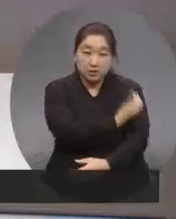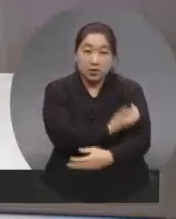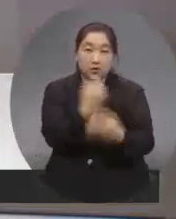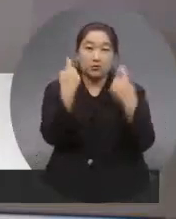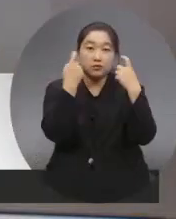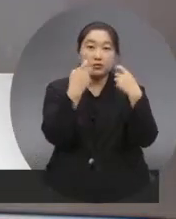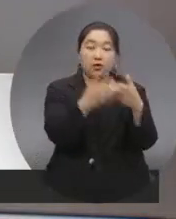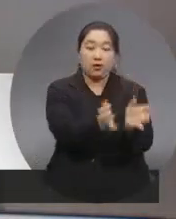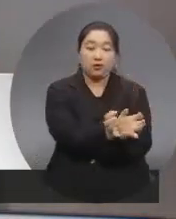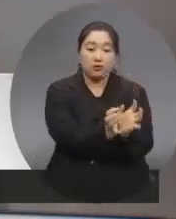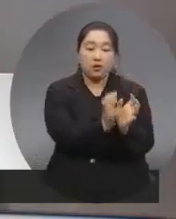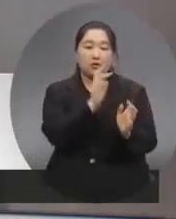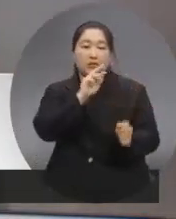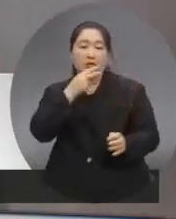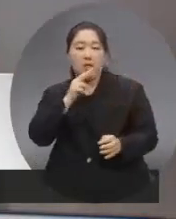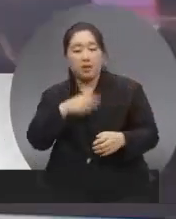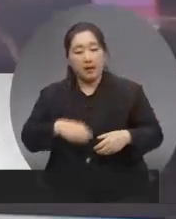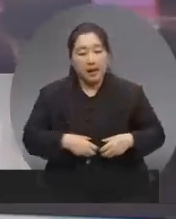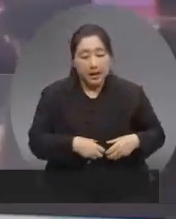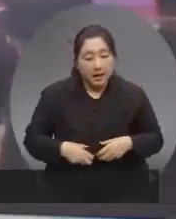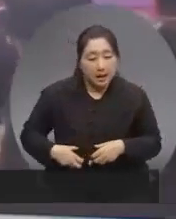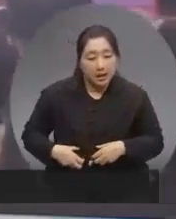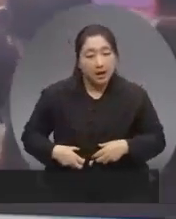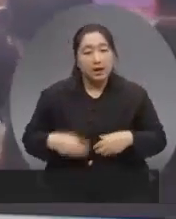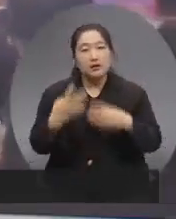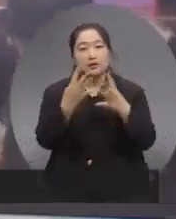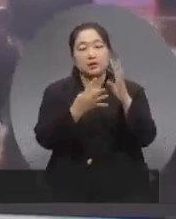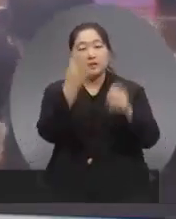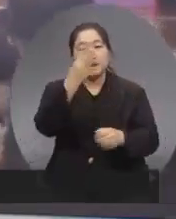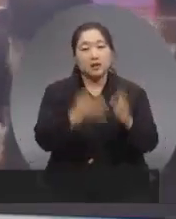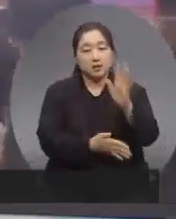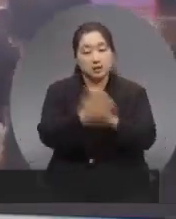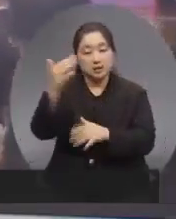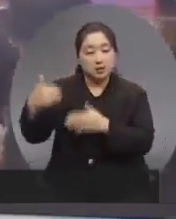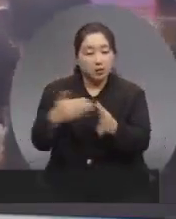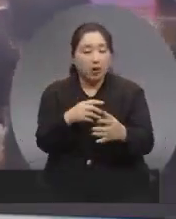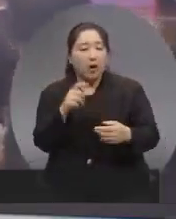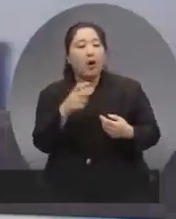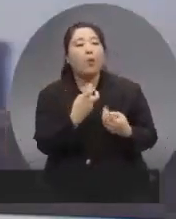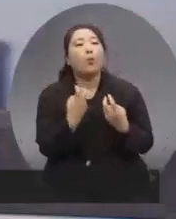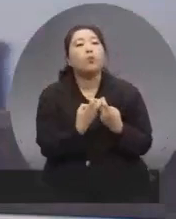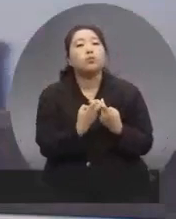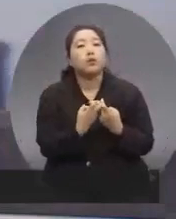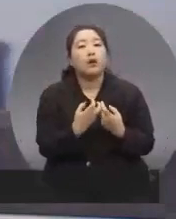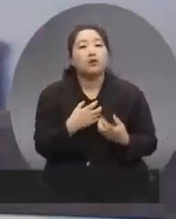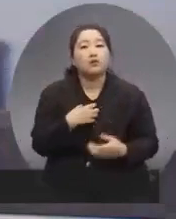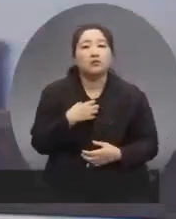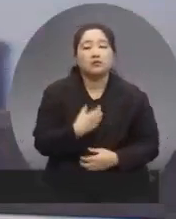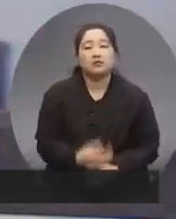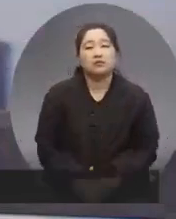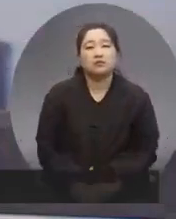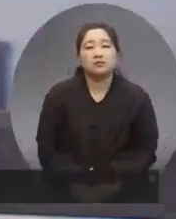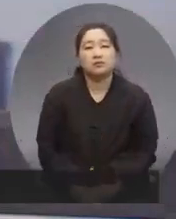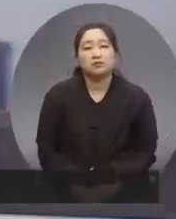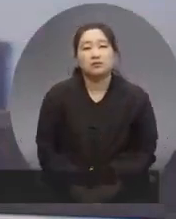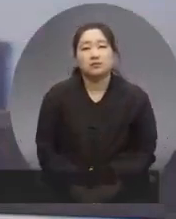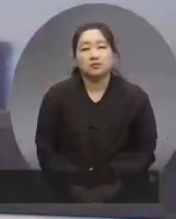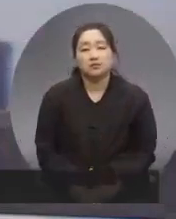문화체육관광부가 오락가락하면서 4개의 시도는 갈팡질팡하고 있습니다 김대용 기자입니다